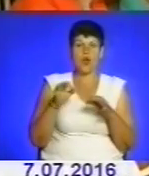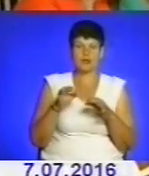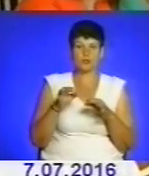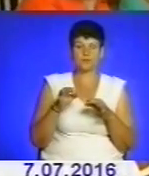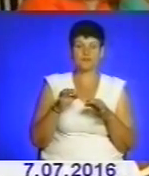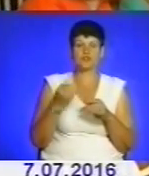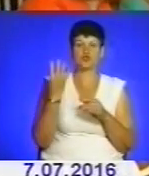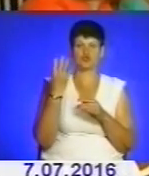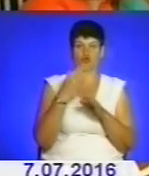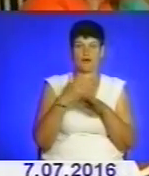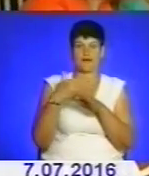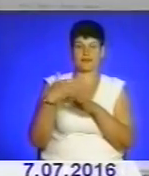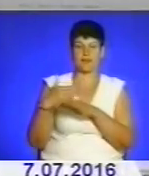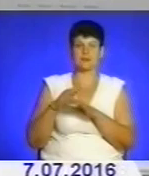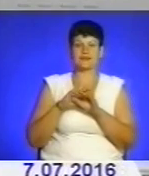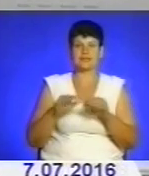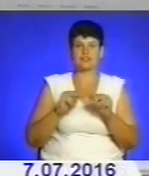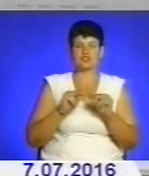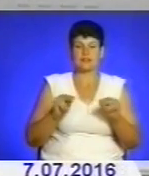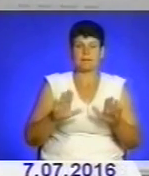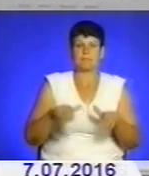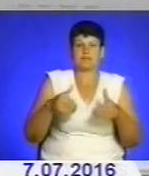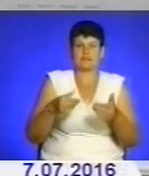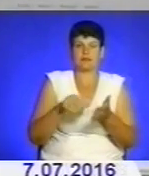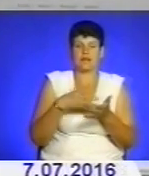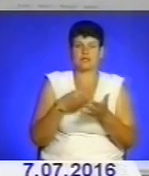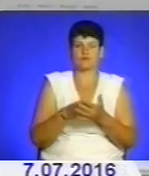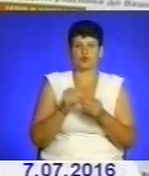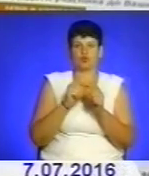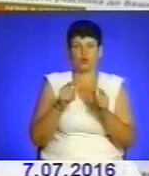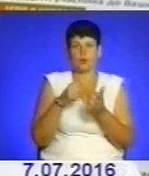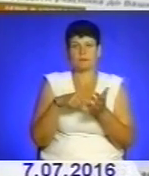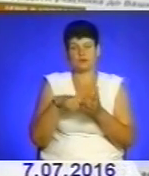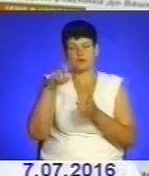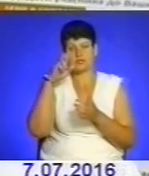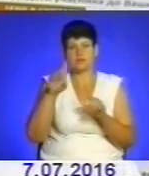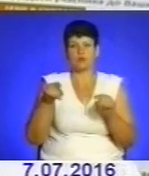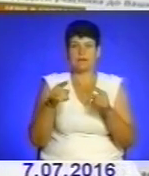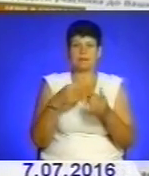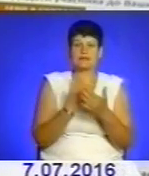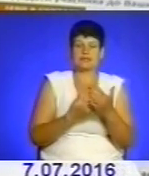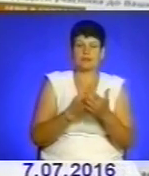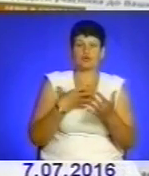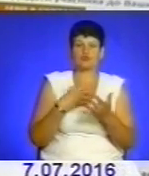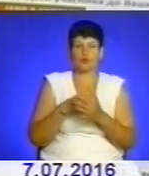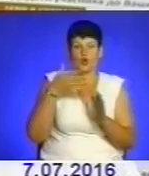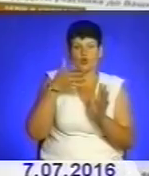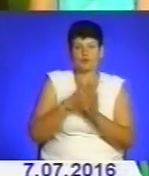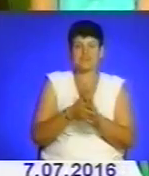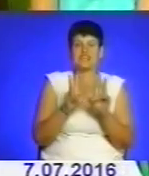із 4 етапів. Діти та вчителі представляли свою школу, місто та країну, створювали презентації про своє розуміння